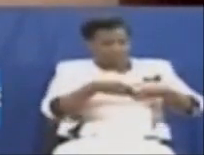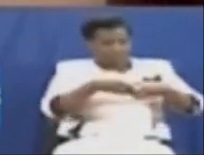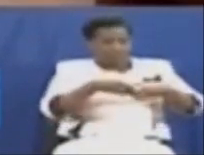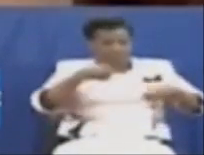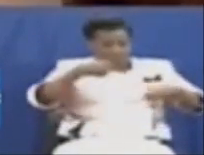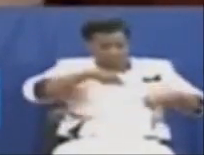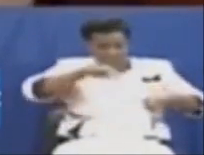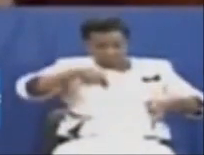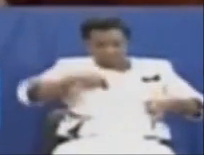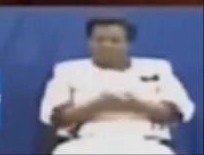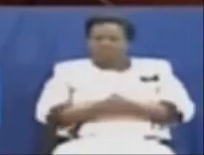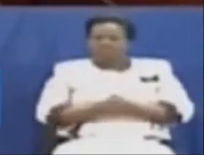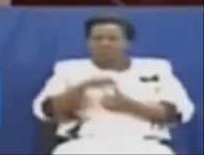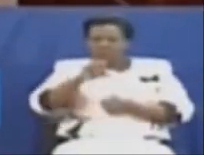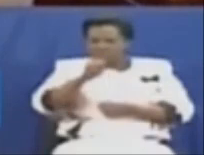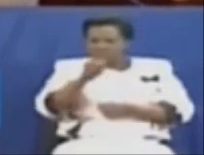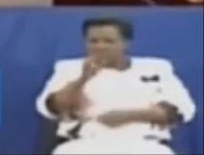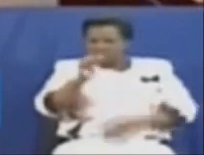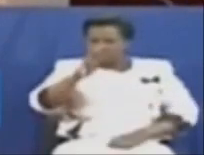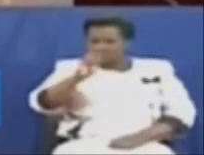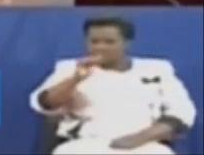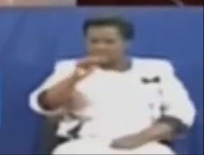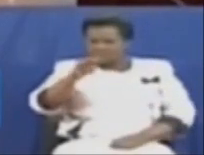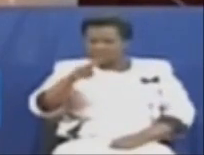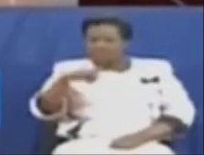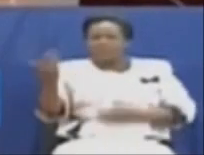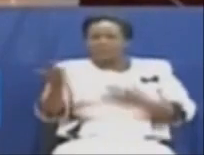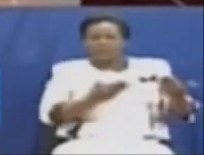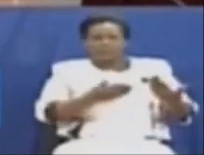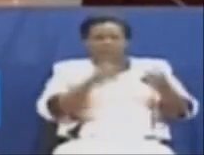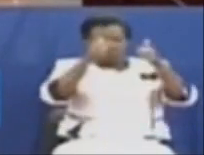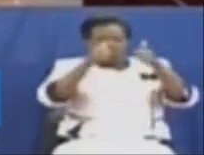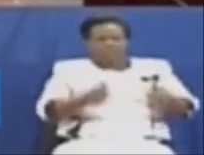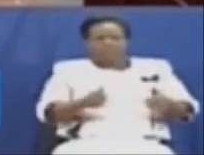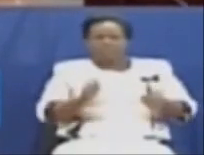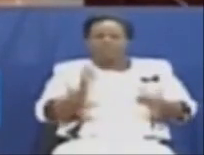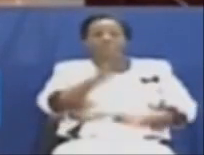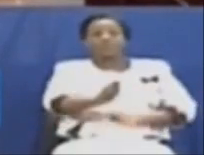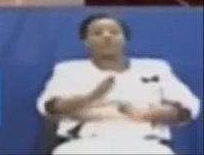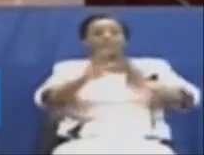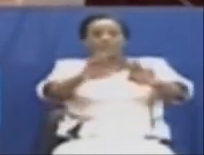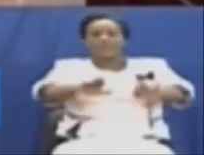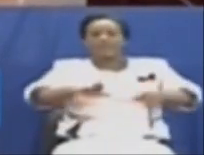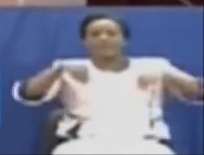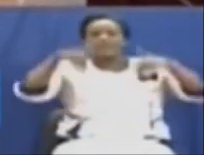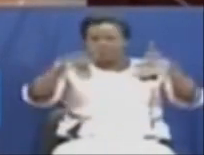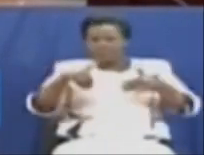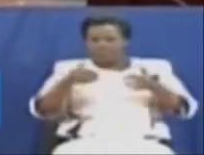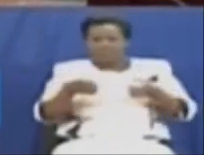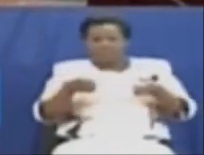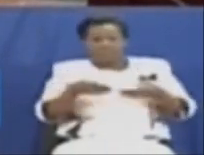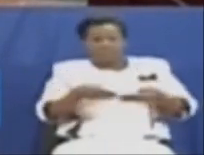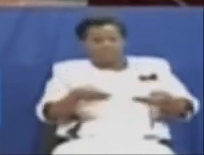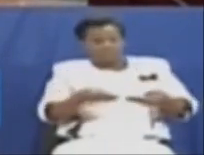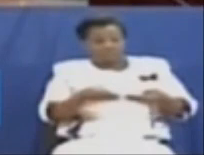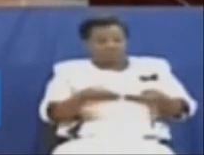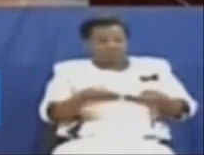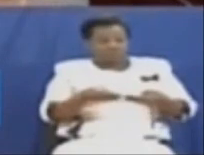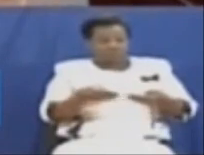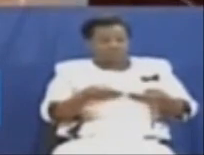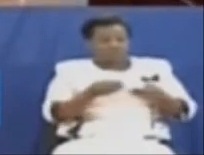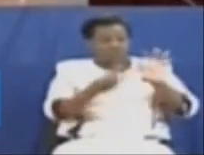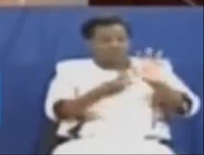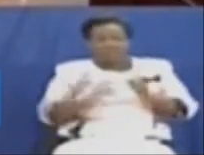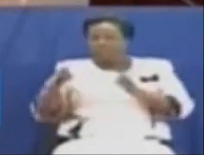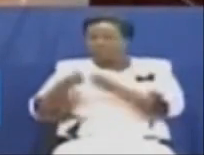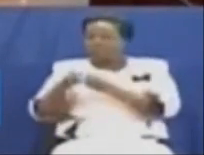ni Shaban Kisu. Karibu sana katika matangazo ya bunge ya kikao hiki cha nane, mkutano wa